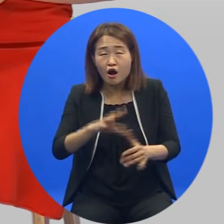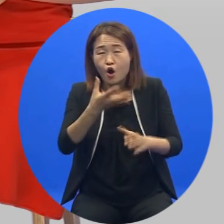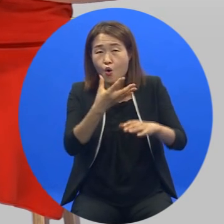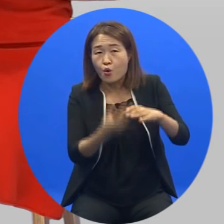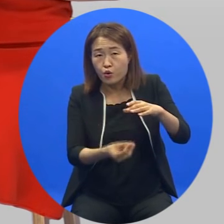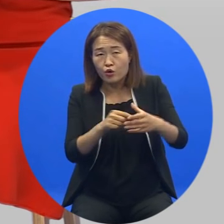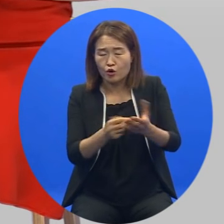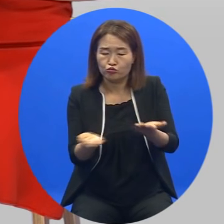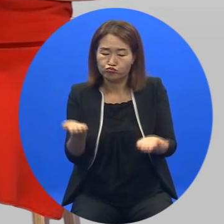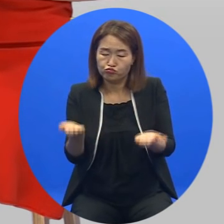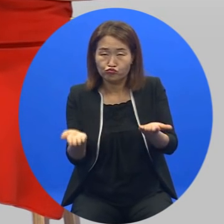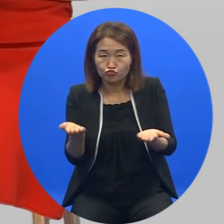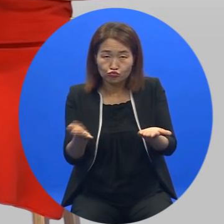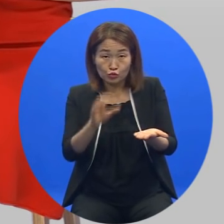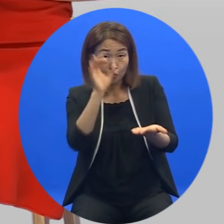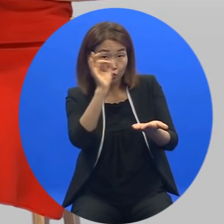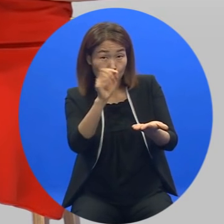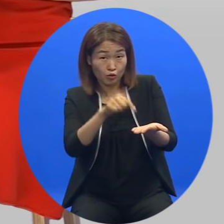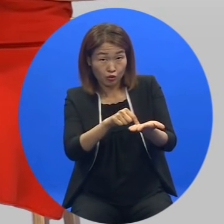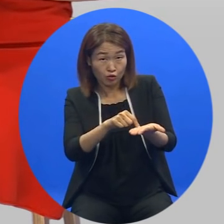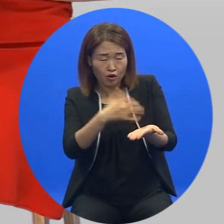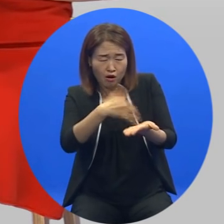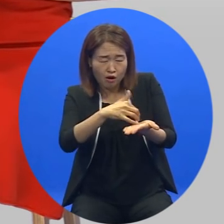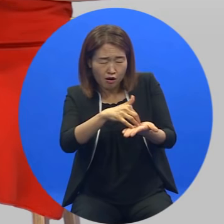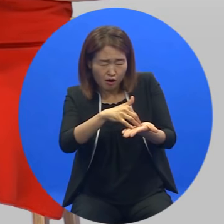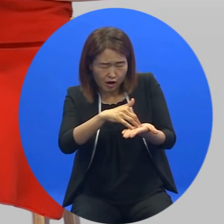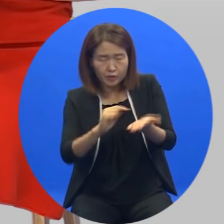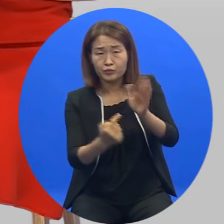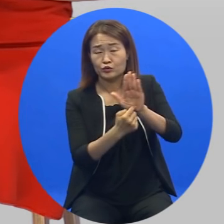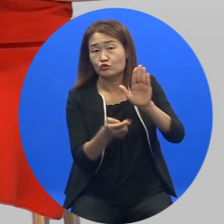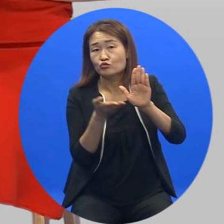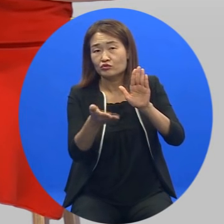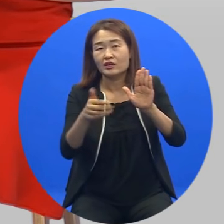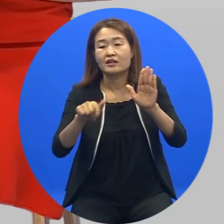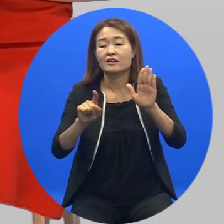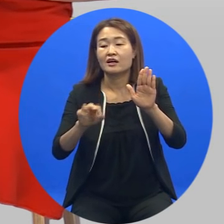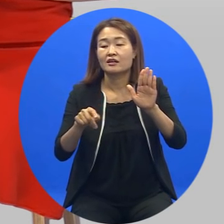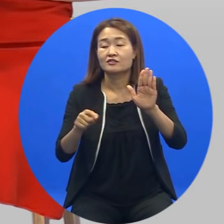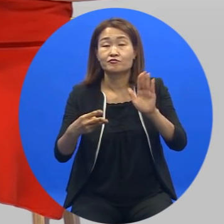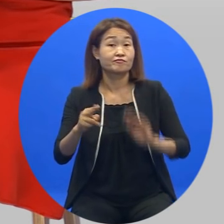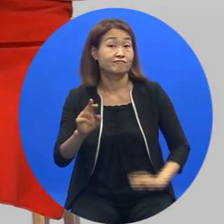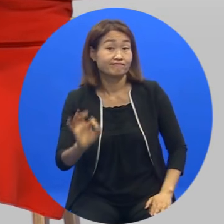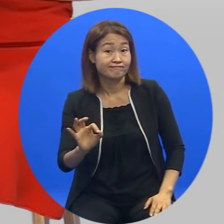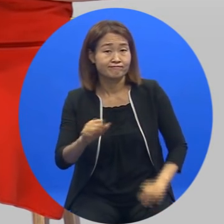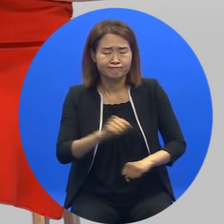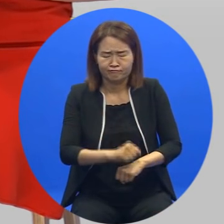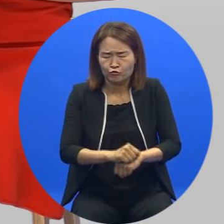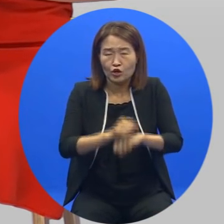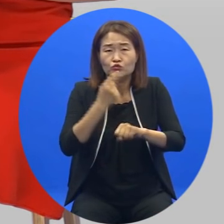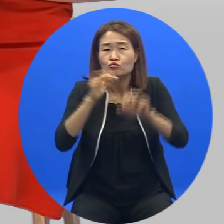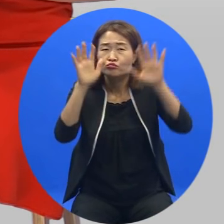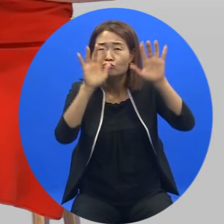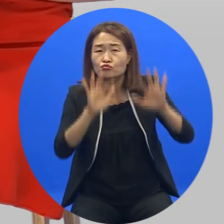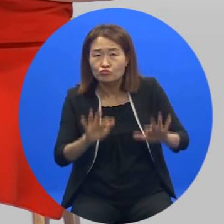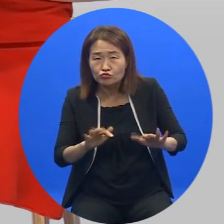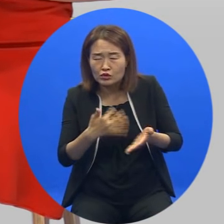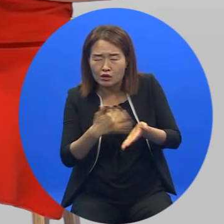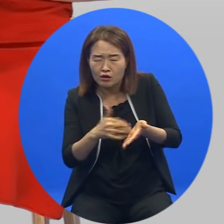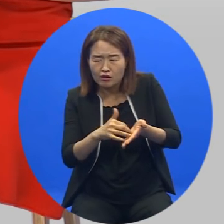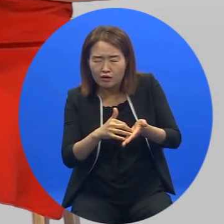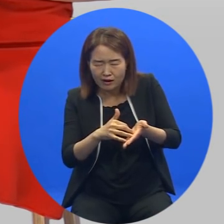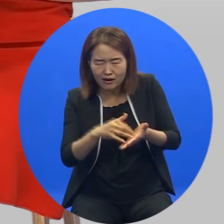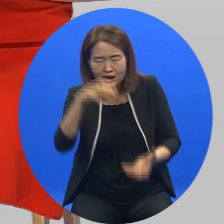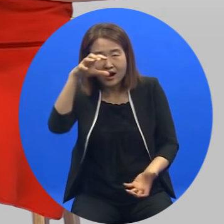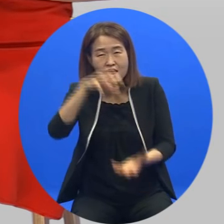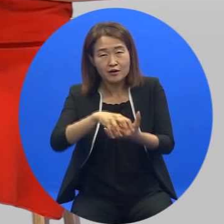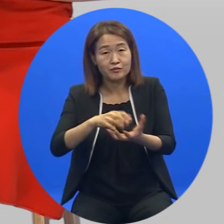내린 눈의 무게를 측정하고 이를 물의 양으로 환산해 표시하는 것이 강설량이라고 하며 쌓인 눈의 깊이를 측정해 눈이